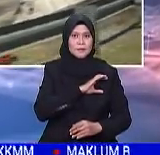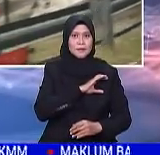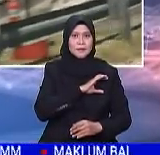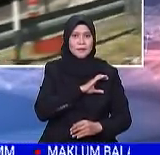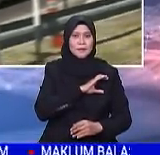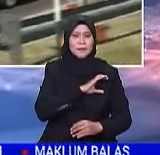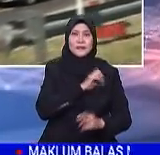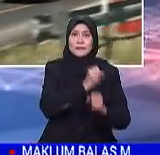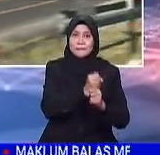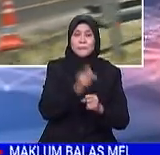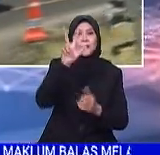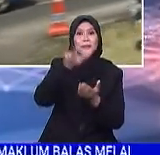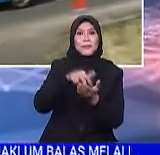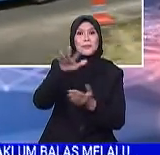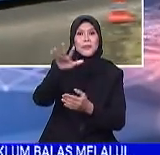anggota polis